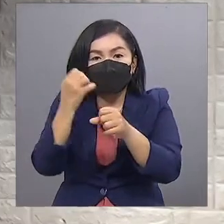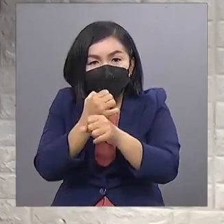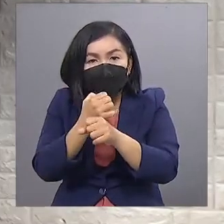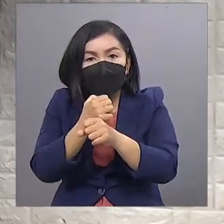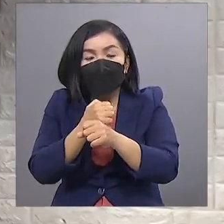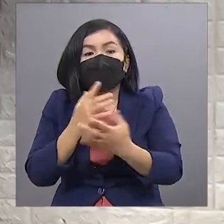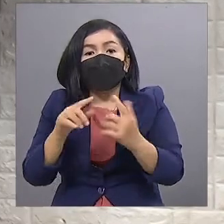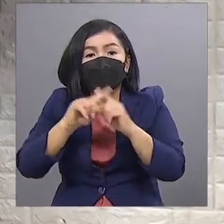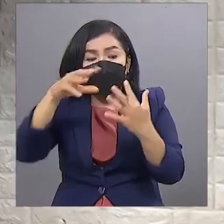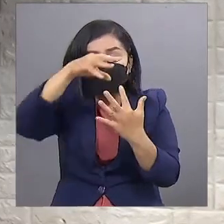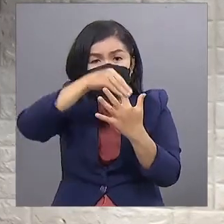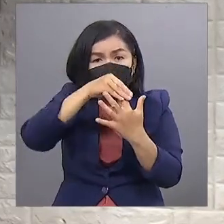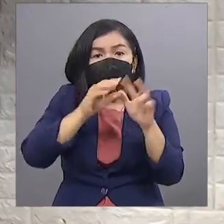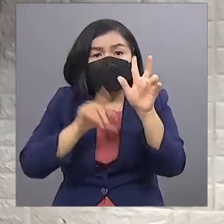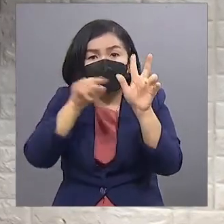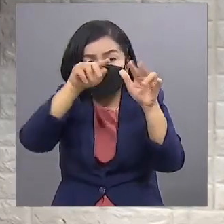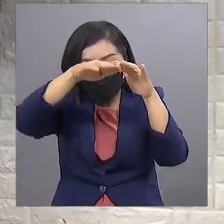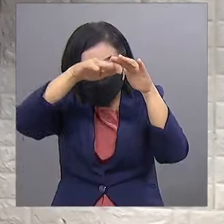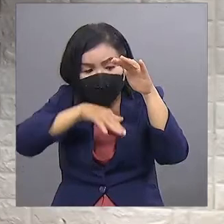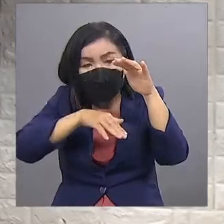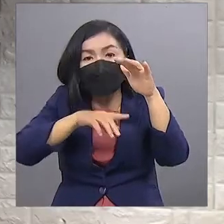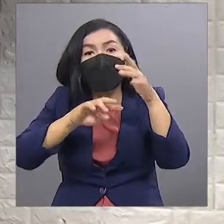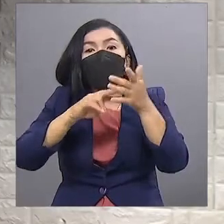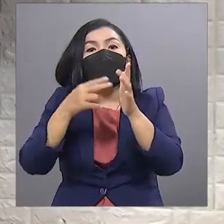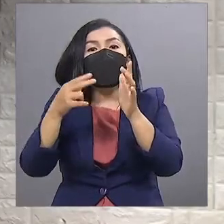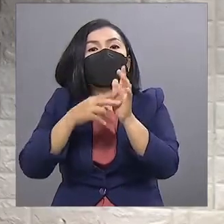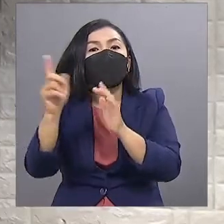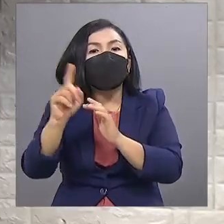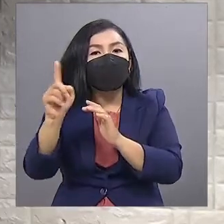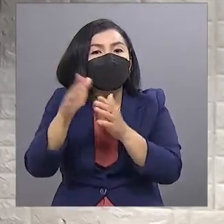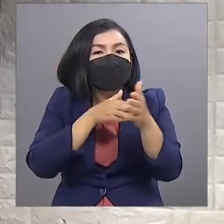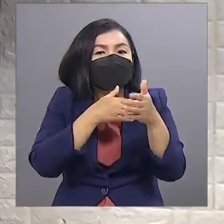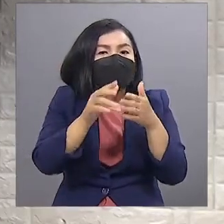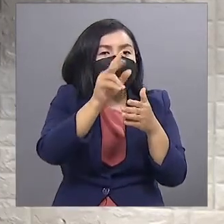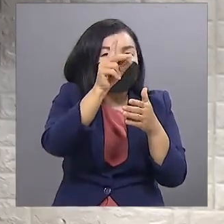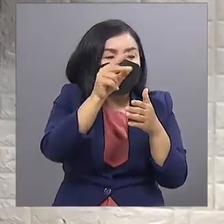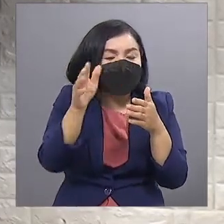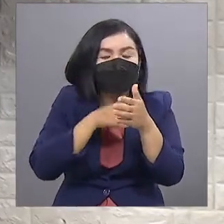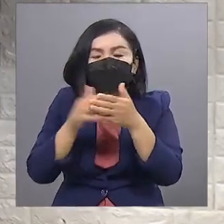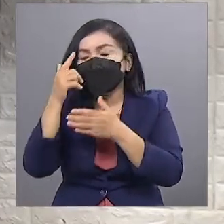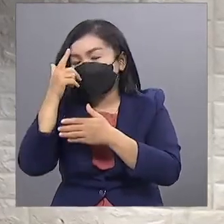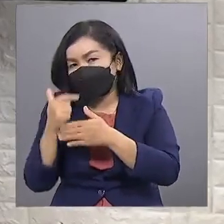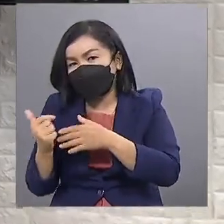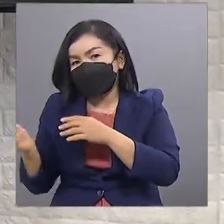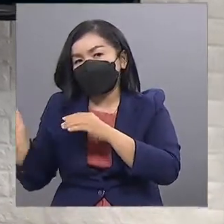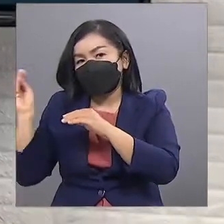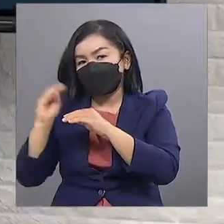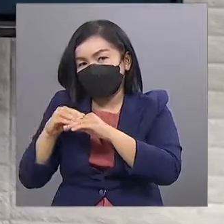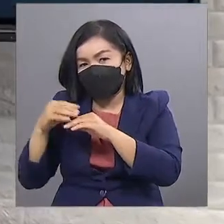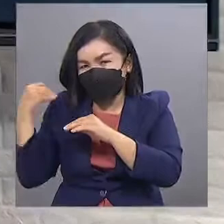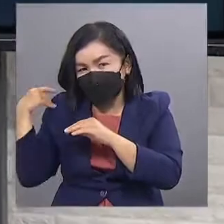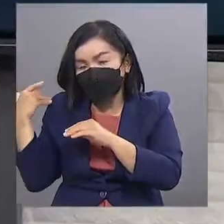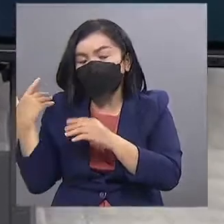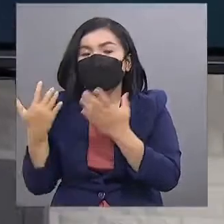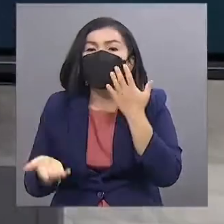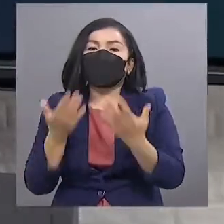%นั่แลว่ามีอกาสทจะเปลี่ยนสถานะจากสีเขียวกลายเป็สีแดงได้แตอย่ไรกตามคผชมครัการ